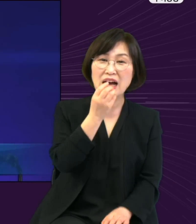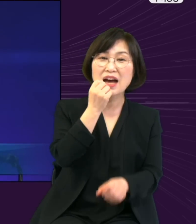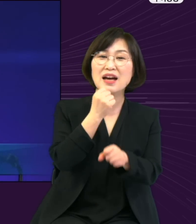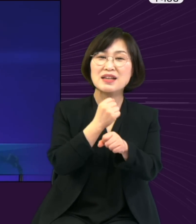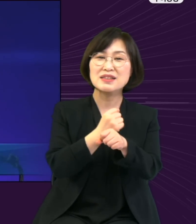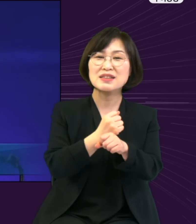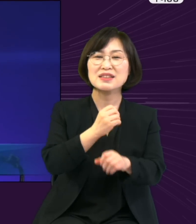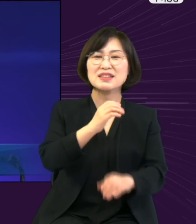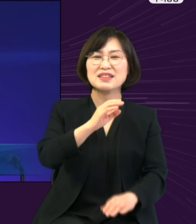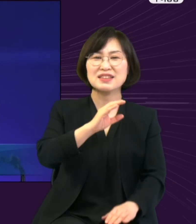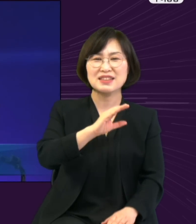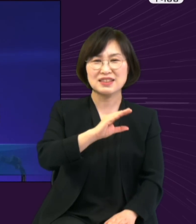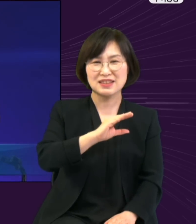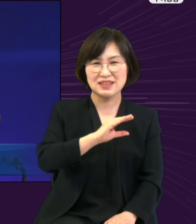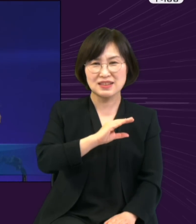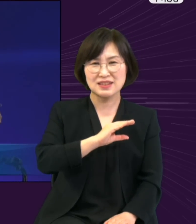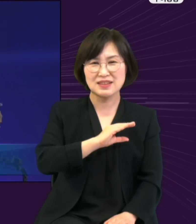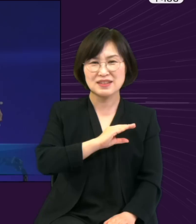이름